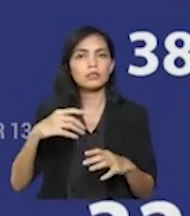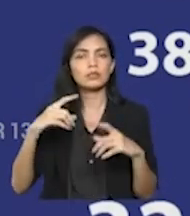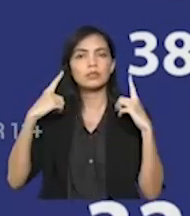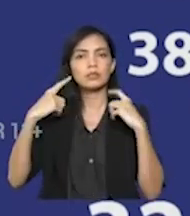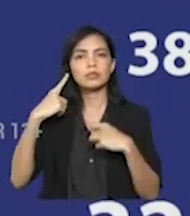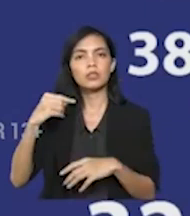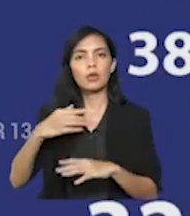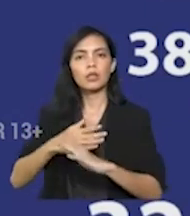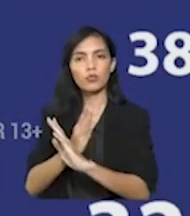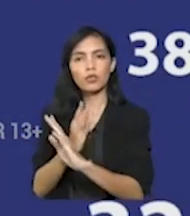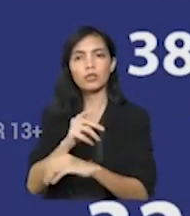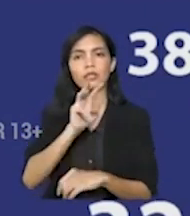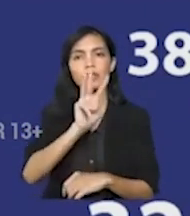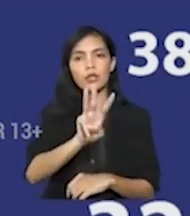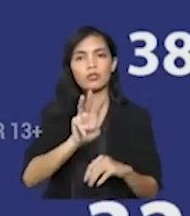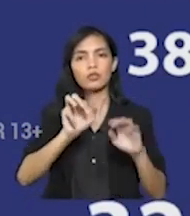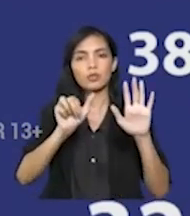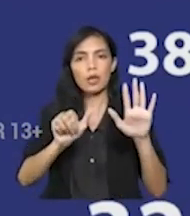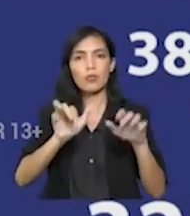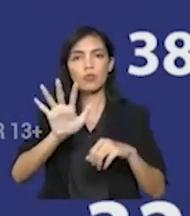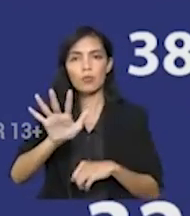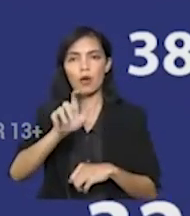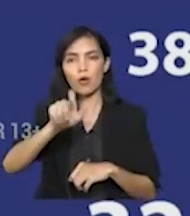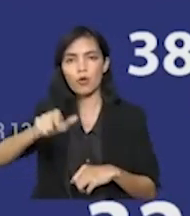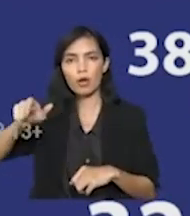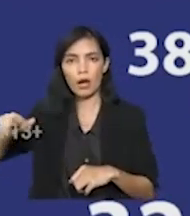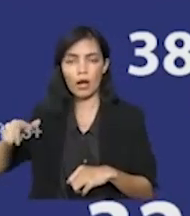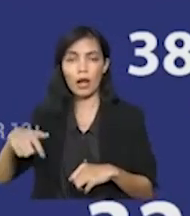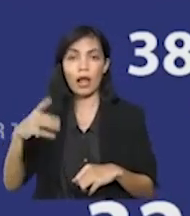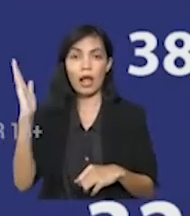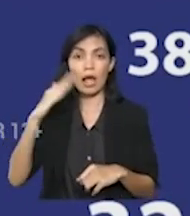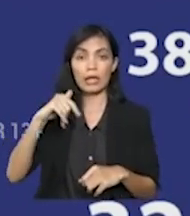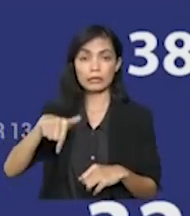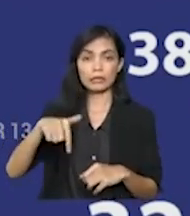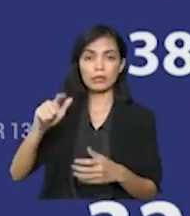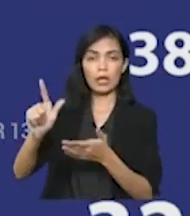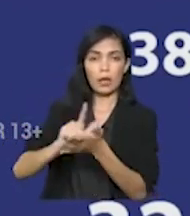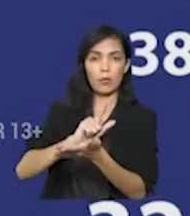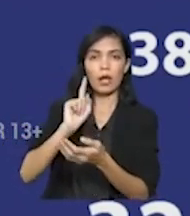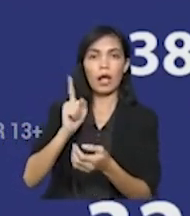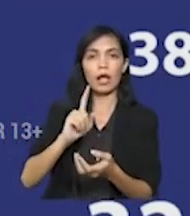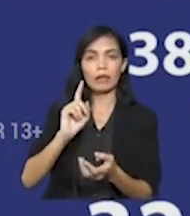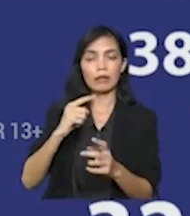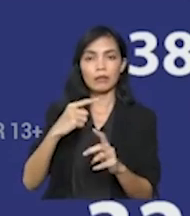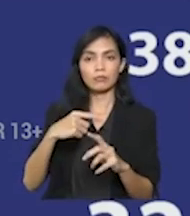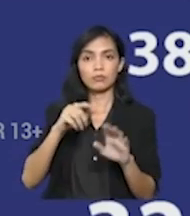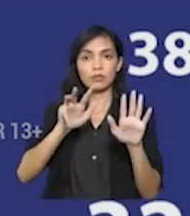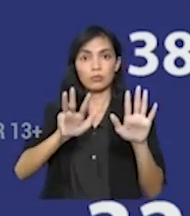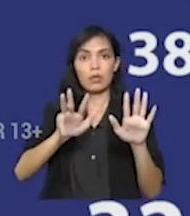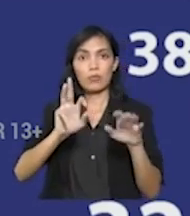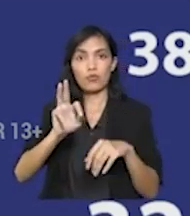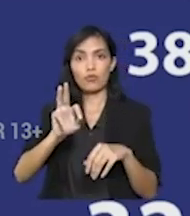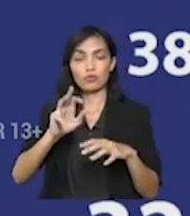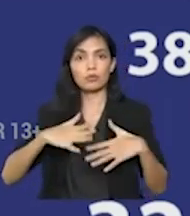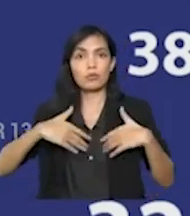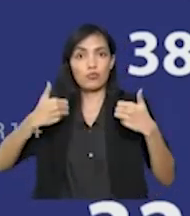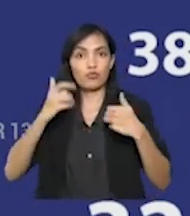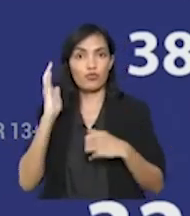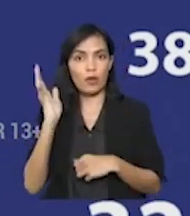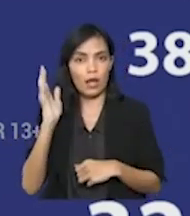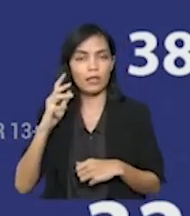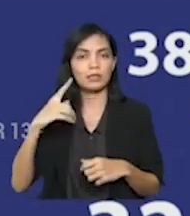sebanyak 365 orang dan hari ini juga melaporkan ada 90 orang yang sembuh kemudian